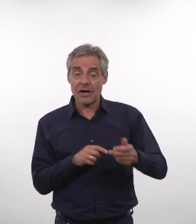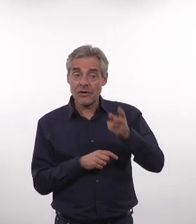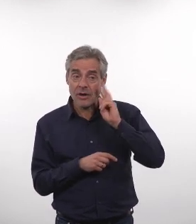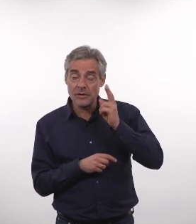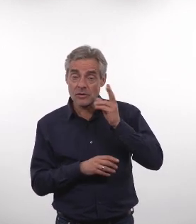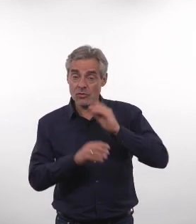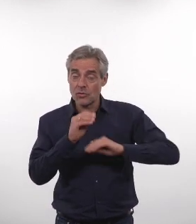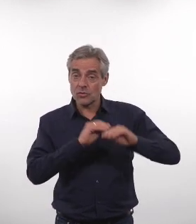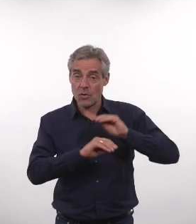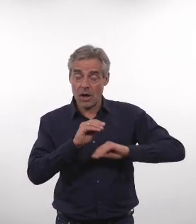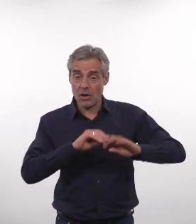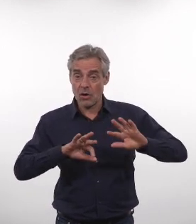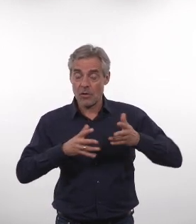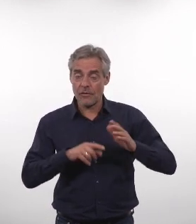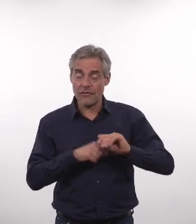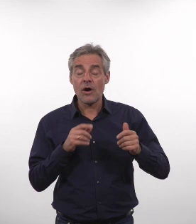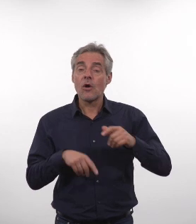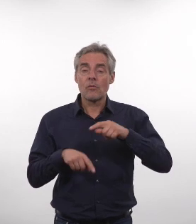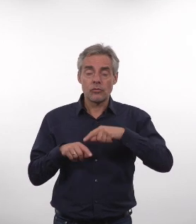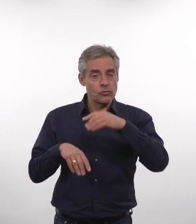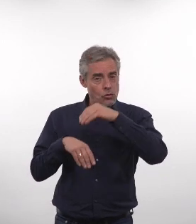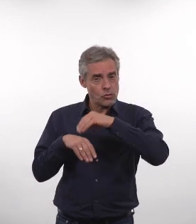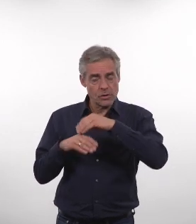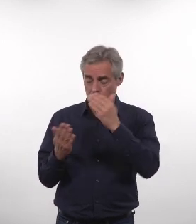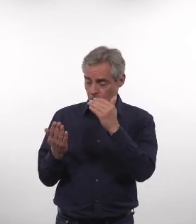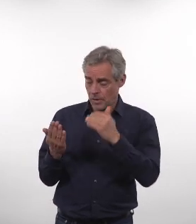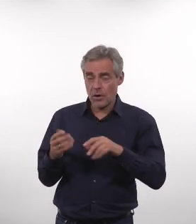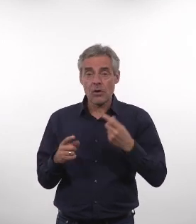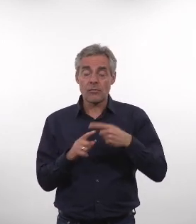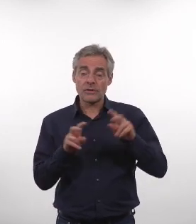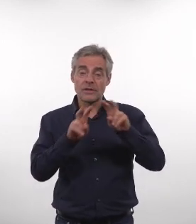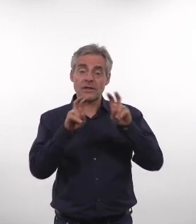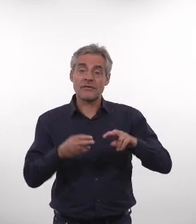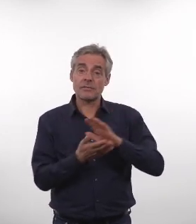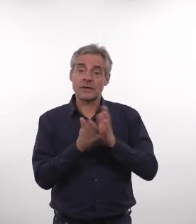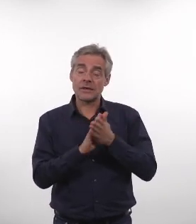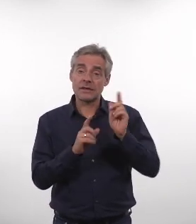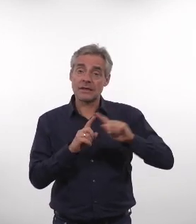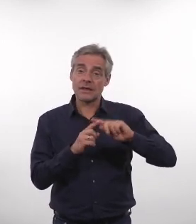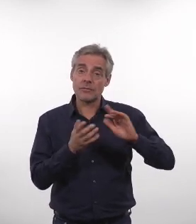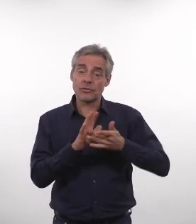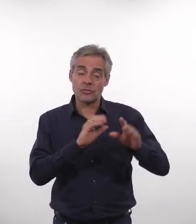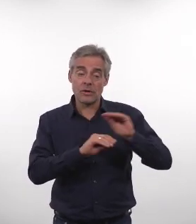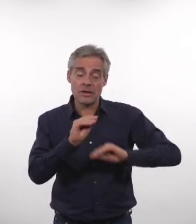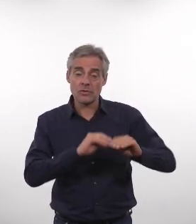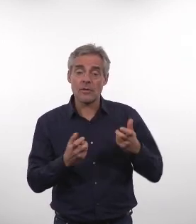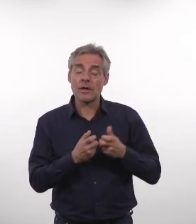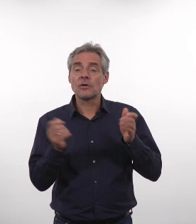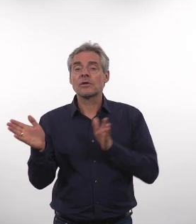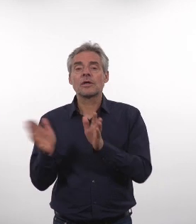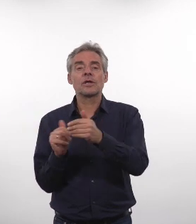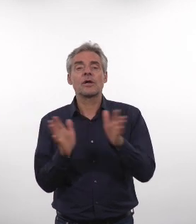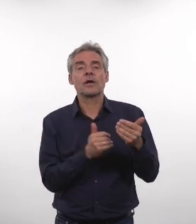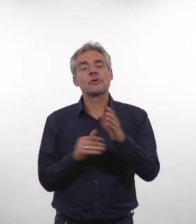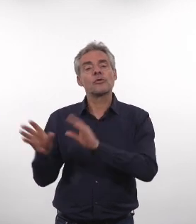soins, qui donne aussi des conseils, et puis qui contient les fiches pratiques détaillées pour chacun des soins. Donc là, vous voyez les grandes catégories de soins qui